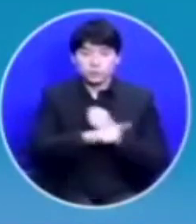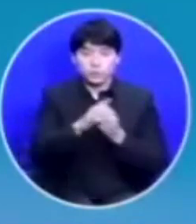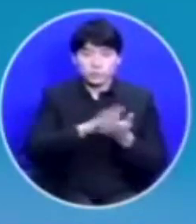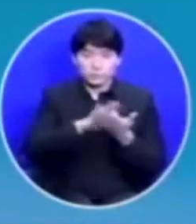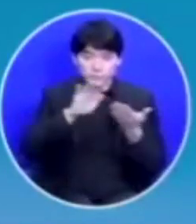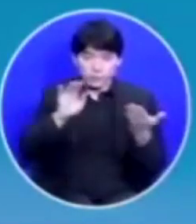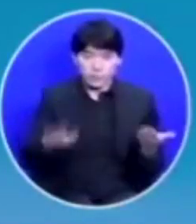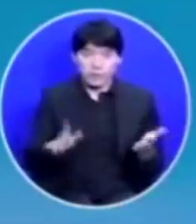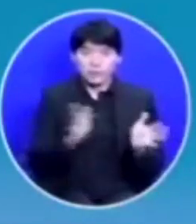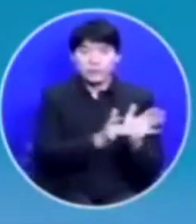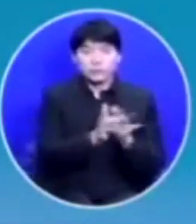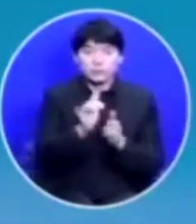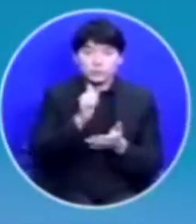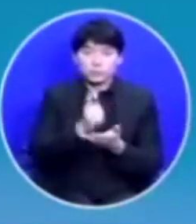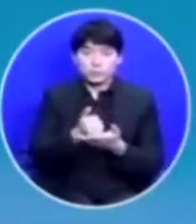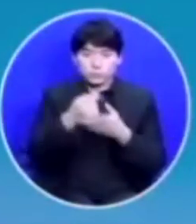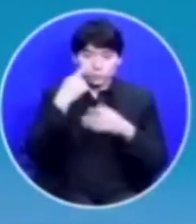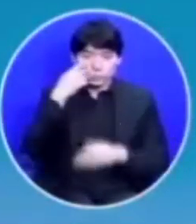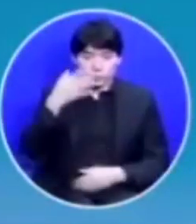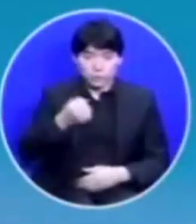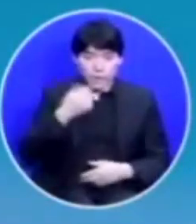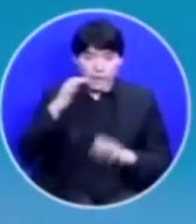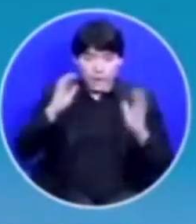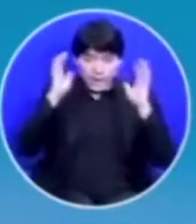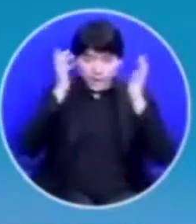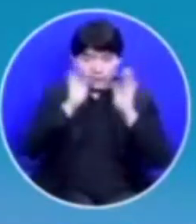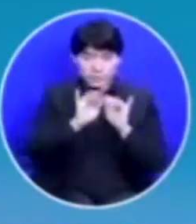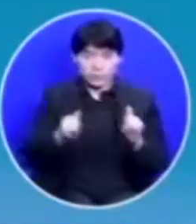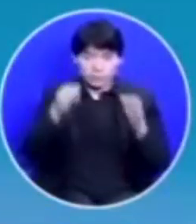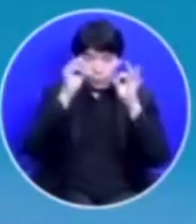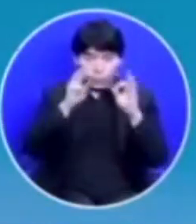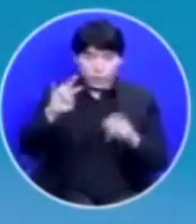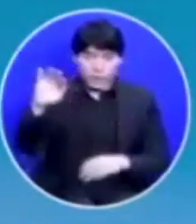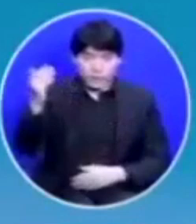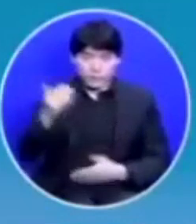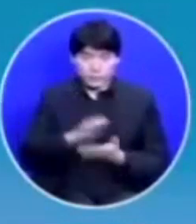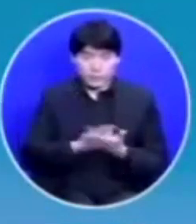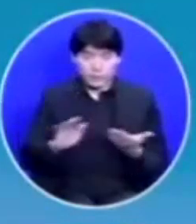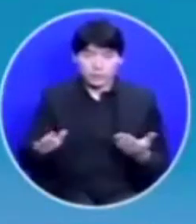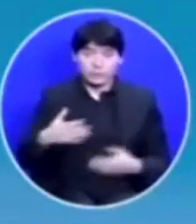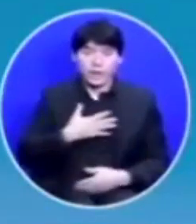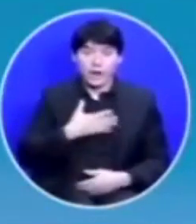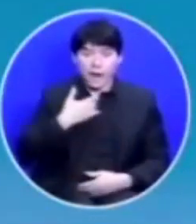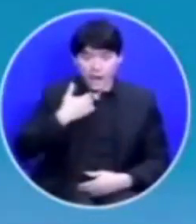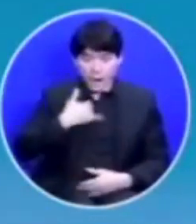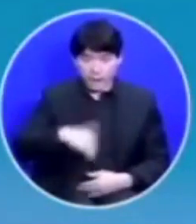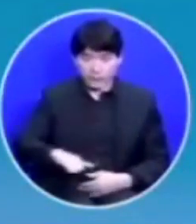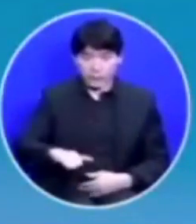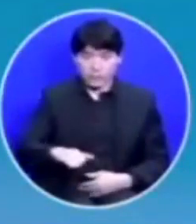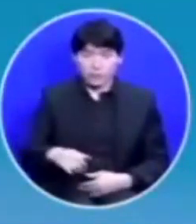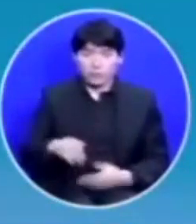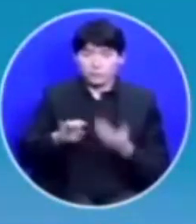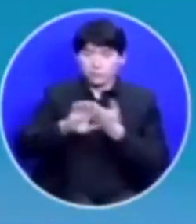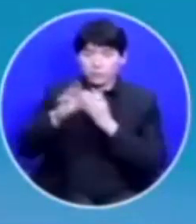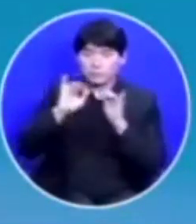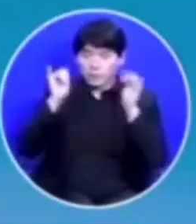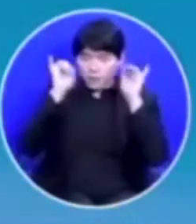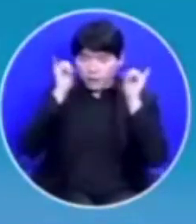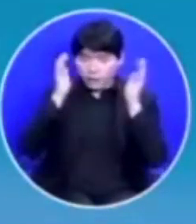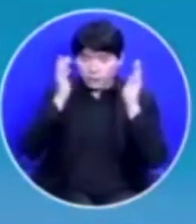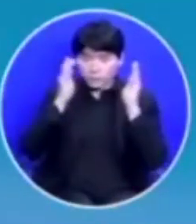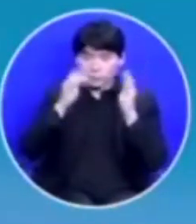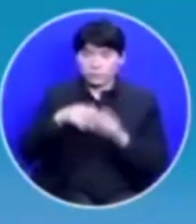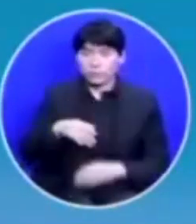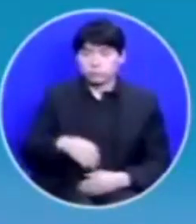예수님의 눈으로 보아야 합니다 우리 아이가 다른 아님 안 못합니까 예수님의 눈으로 보게 해달라고